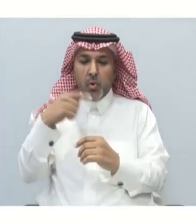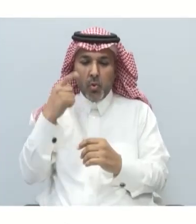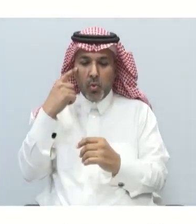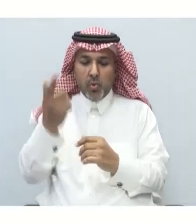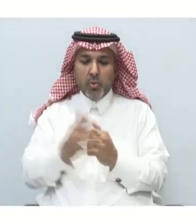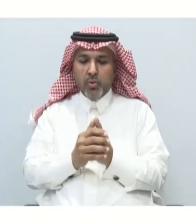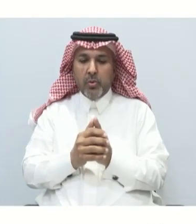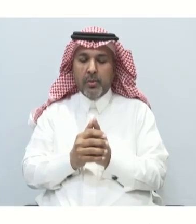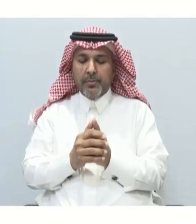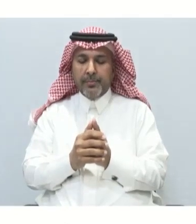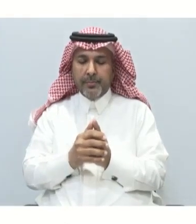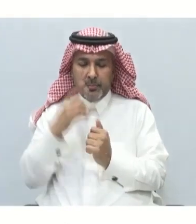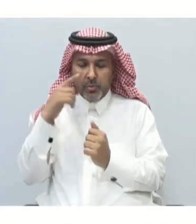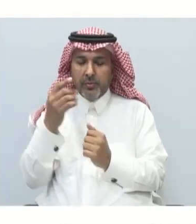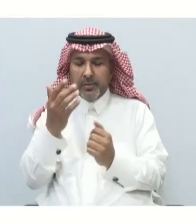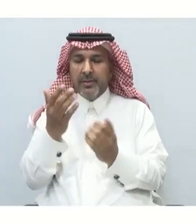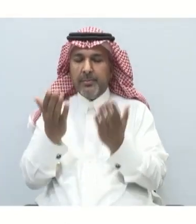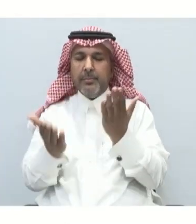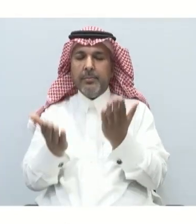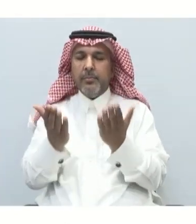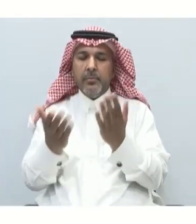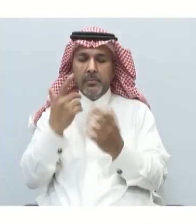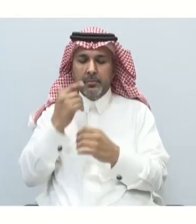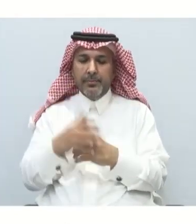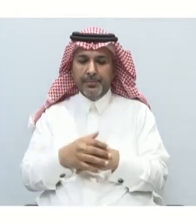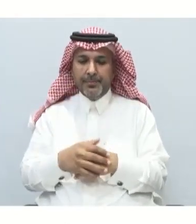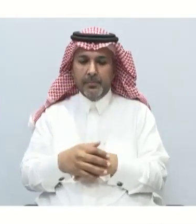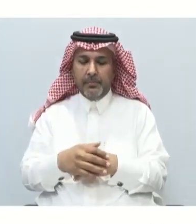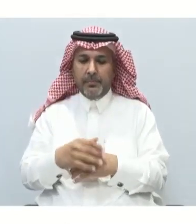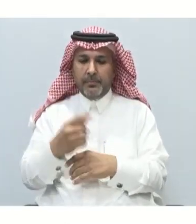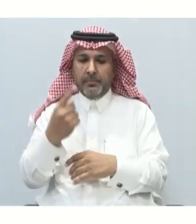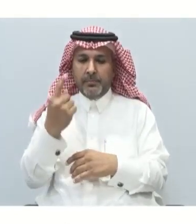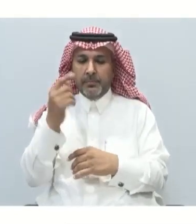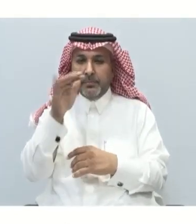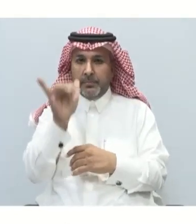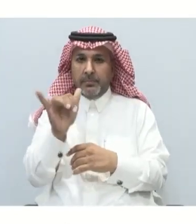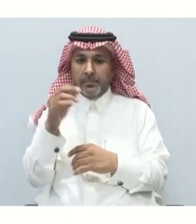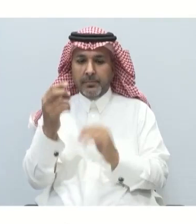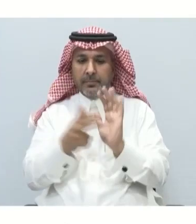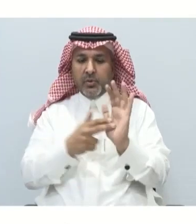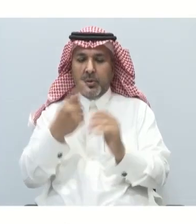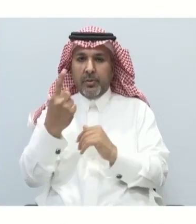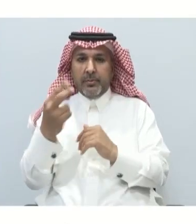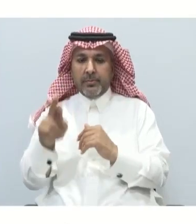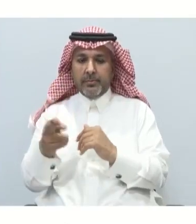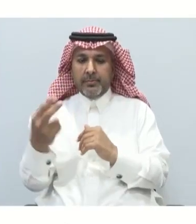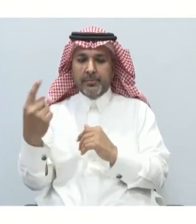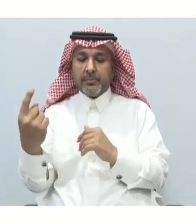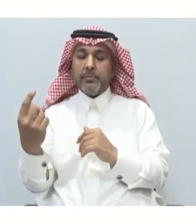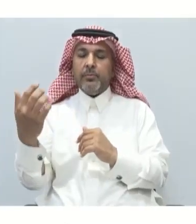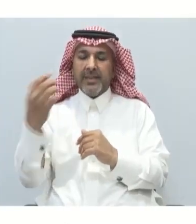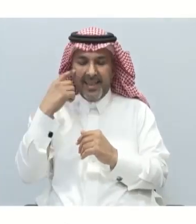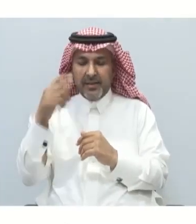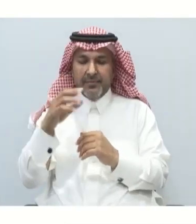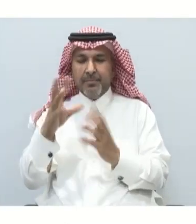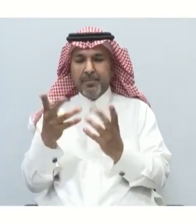يعني خلنا ناخذ زي معادله الانحدار اللي تو مثلا لو قلتلك 1.61 في اكس زئ 5.12 لو انا